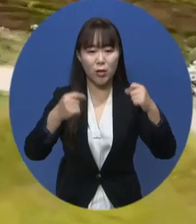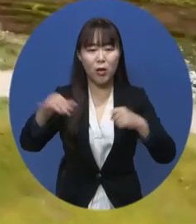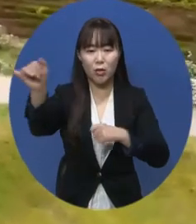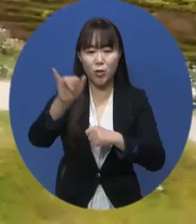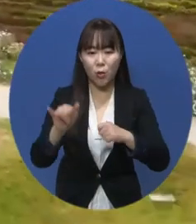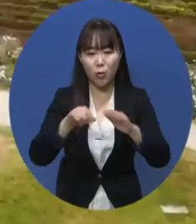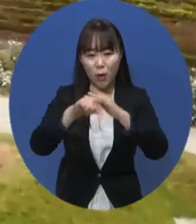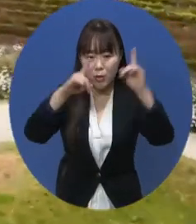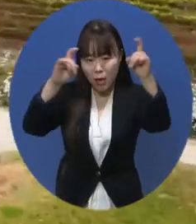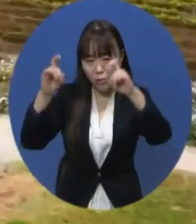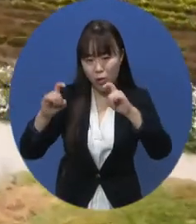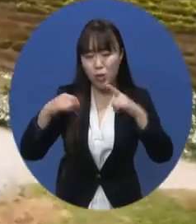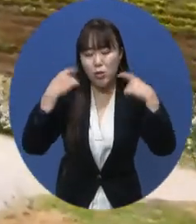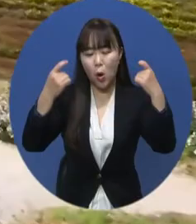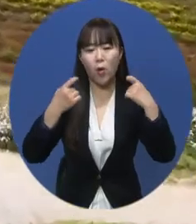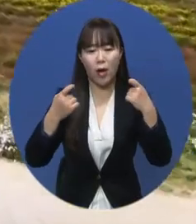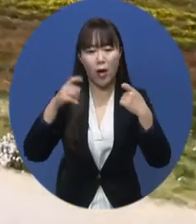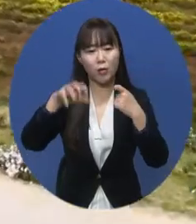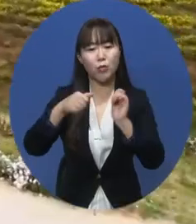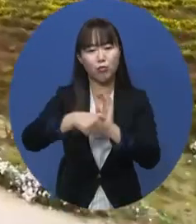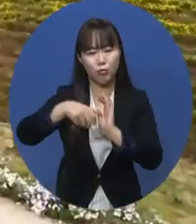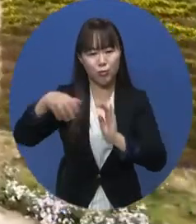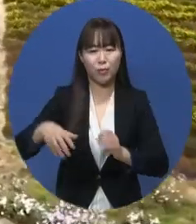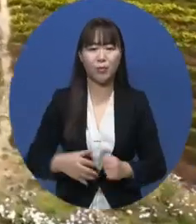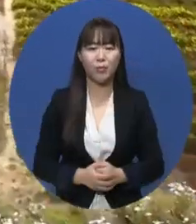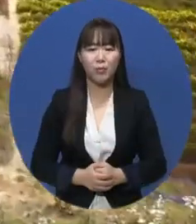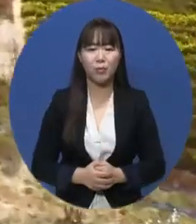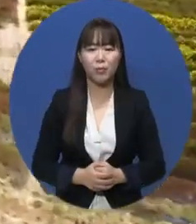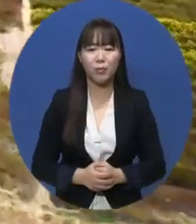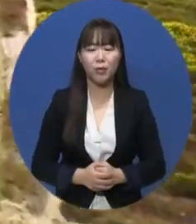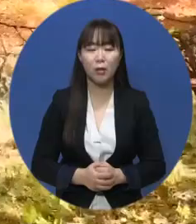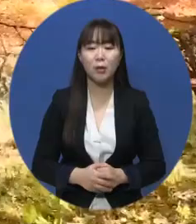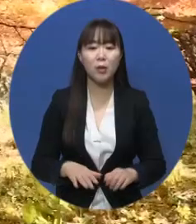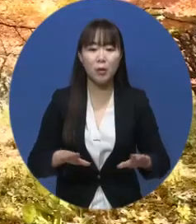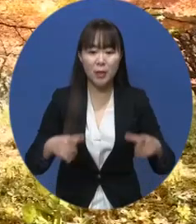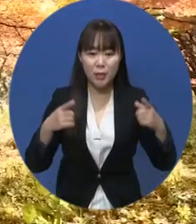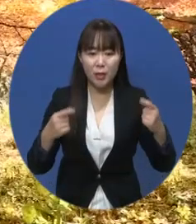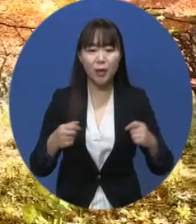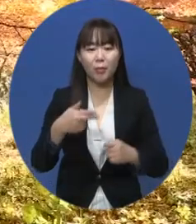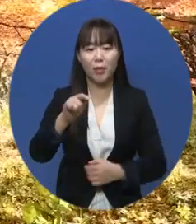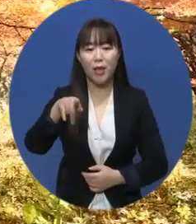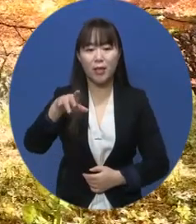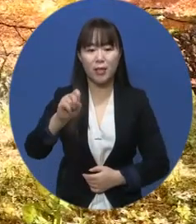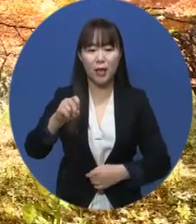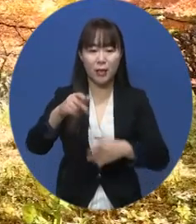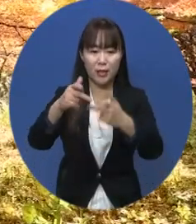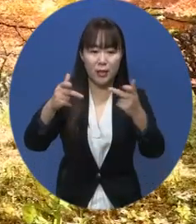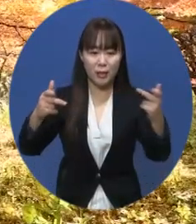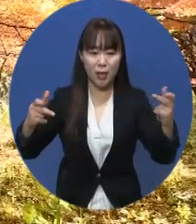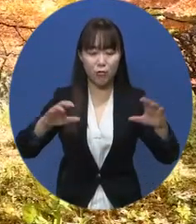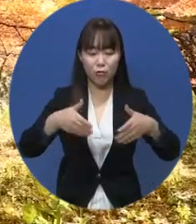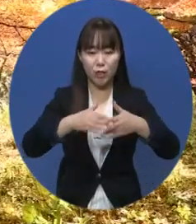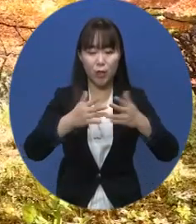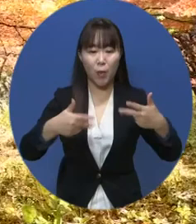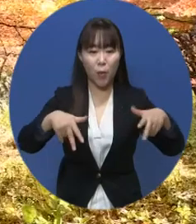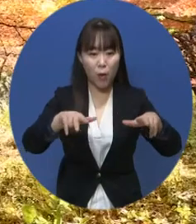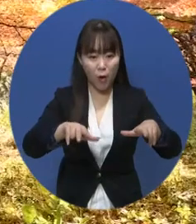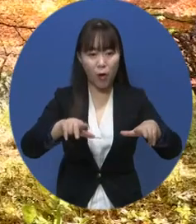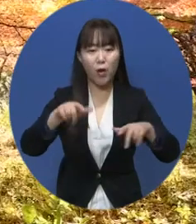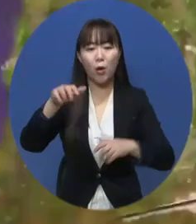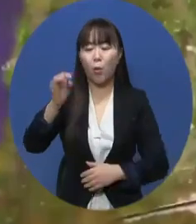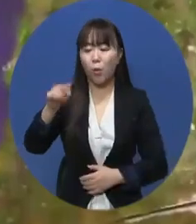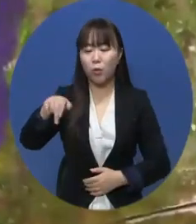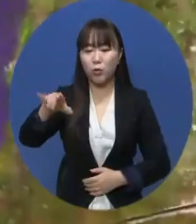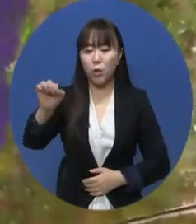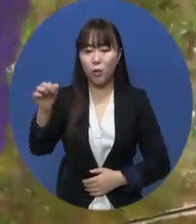출사와 여행 명소로도 유명합니다. 이번 선정으로 내장산 국립공원과 옥정호 구절초